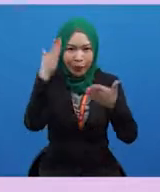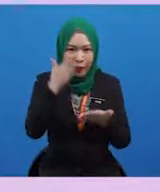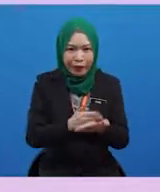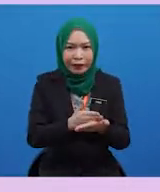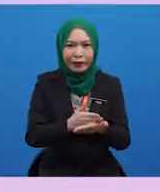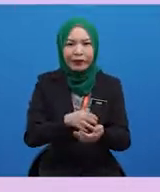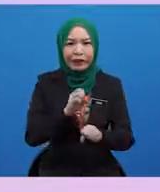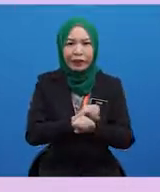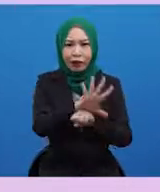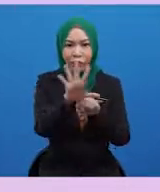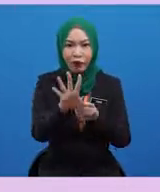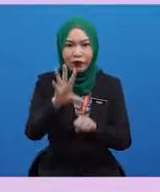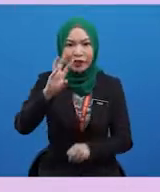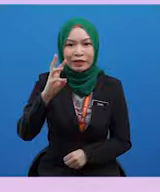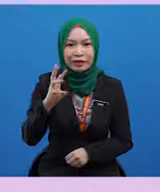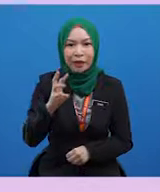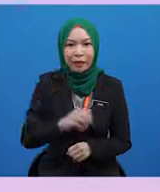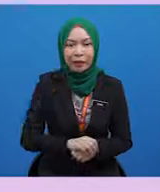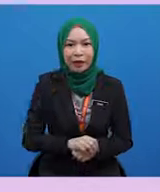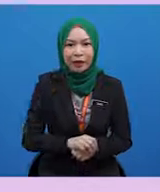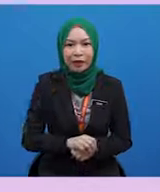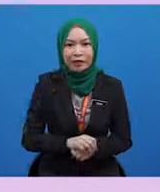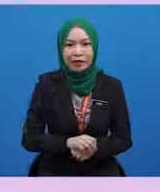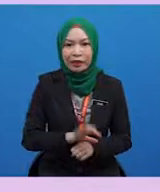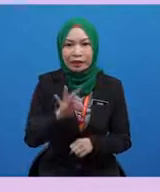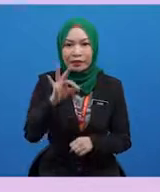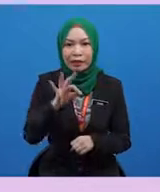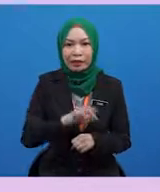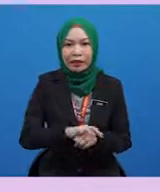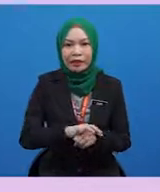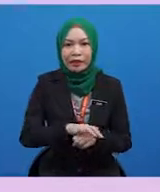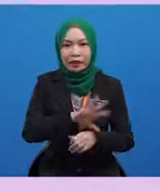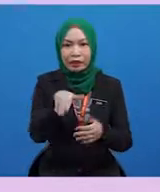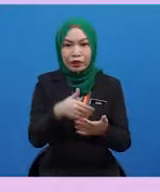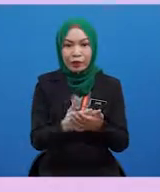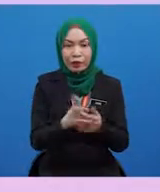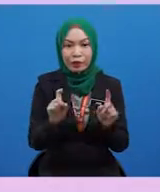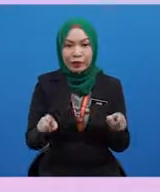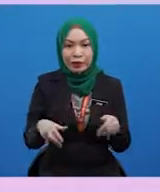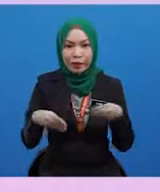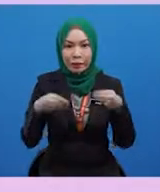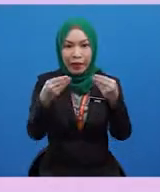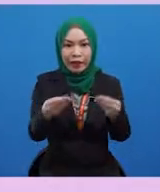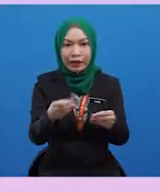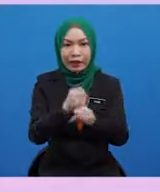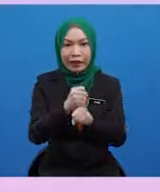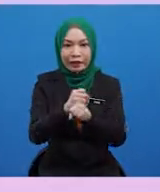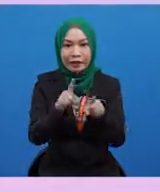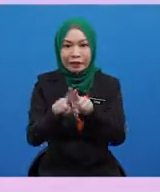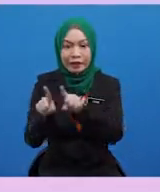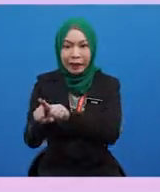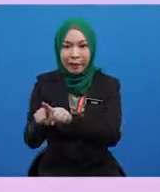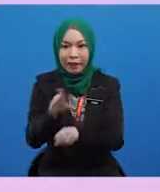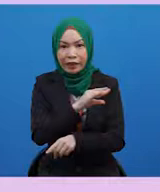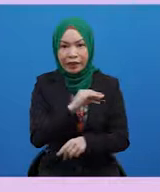Malaysia. Orang awam perlu memberikan kerjasama dengan mematuhi arahan dan nasihat yang